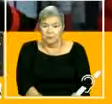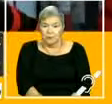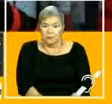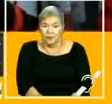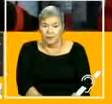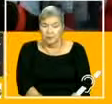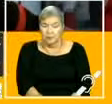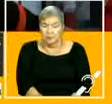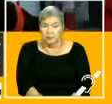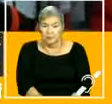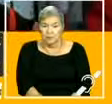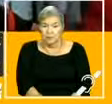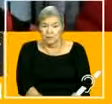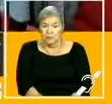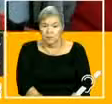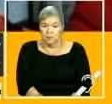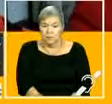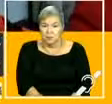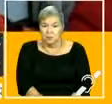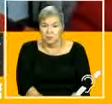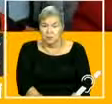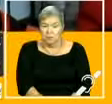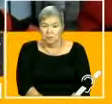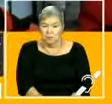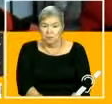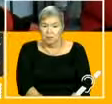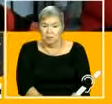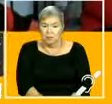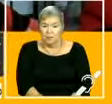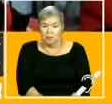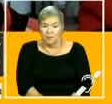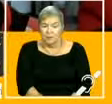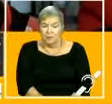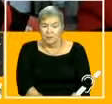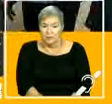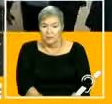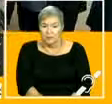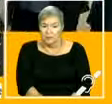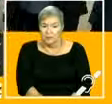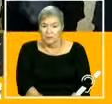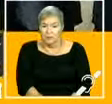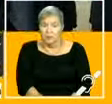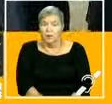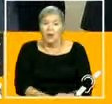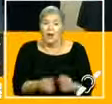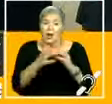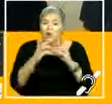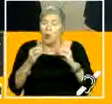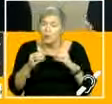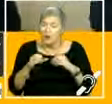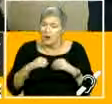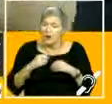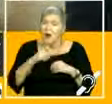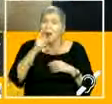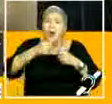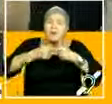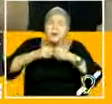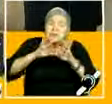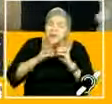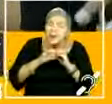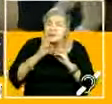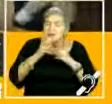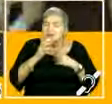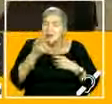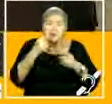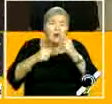and to make a family. I want to see her children, so I'm scared. Românii care se aflau la rude în Israel s-au întors